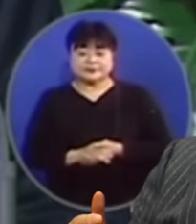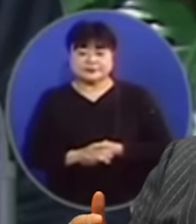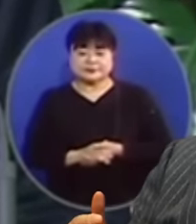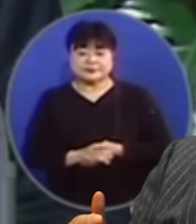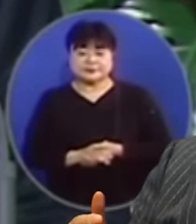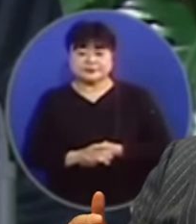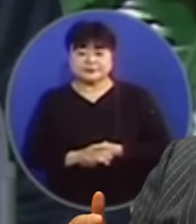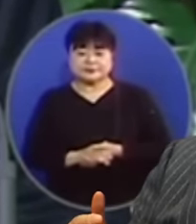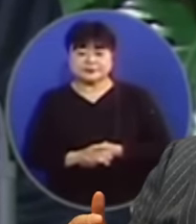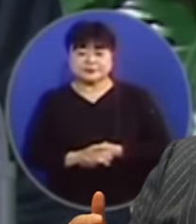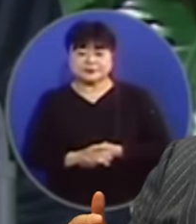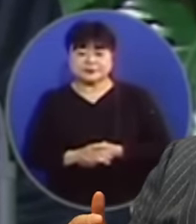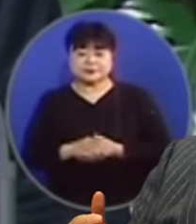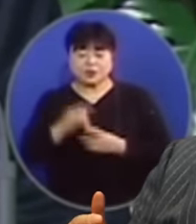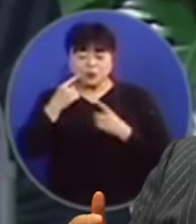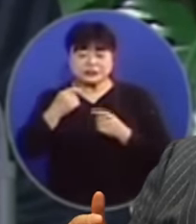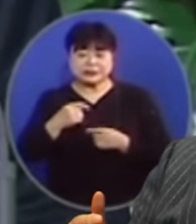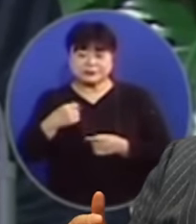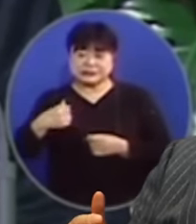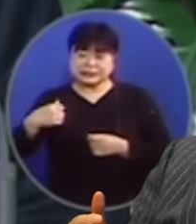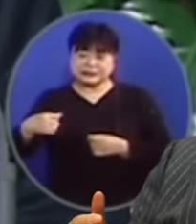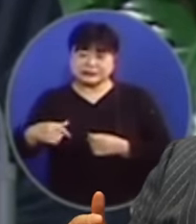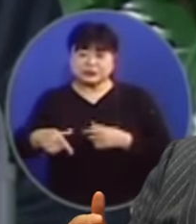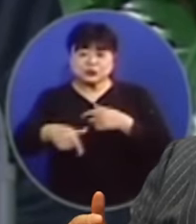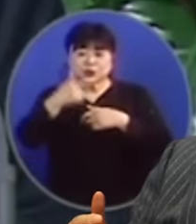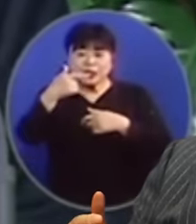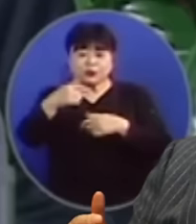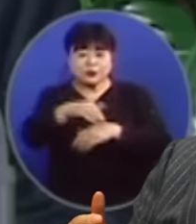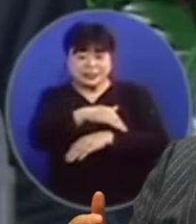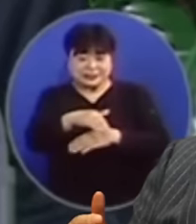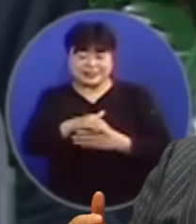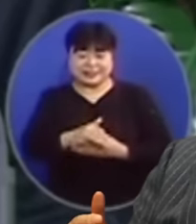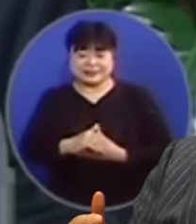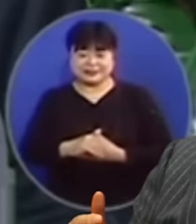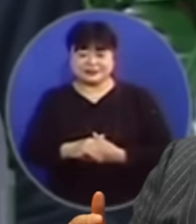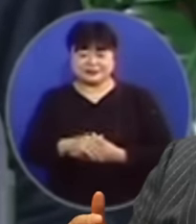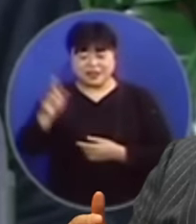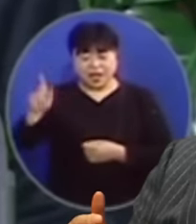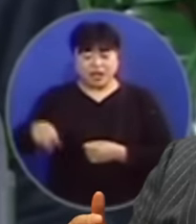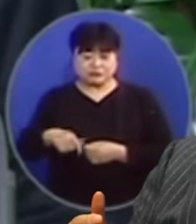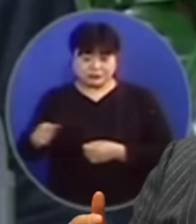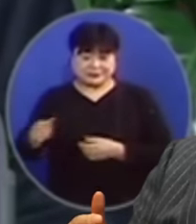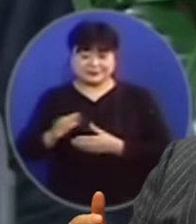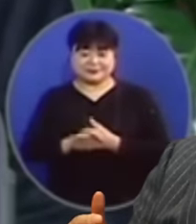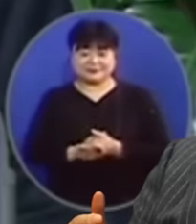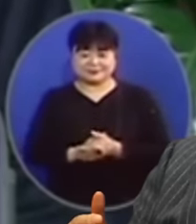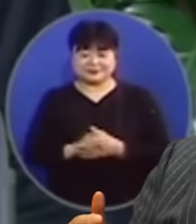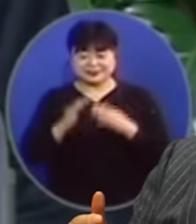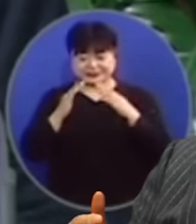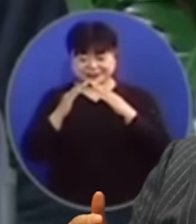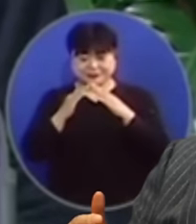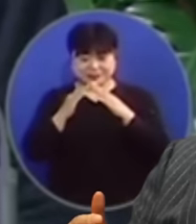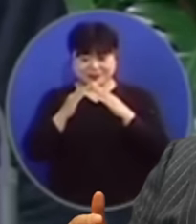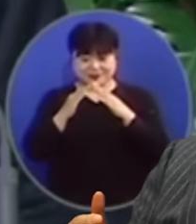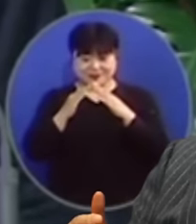우리 애들이 초등학교에 다닐 때였었습니다. 그런데 하루는 우리 집에서